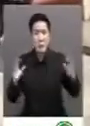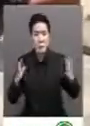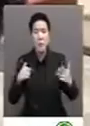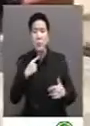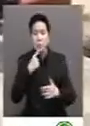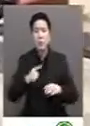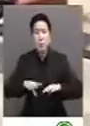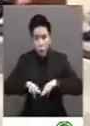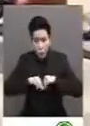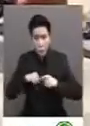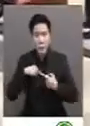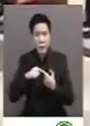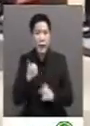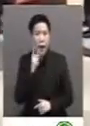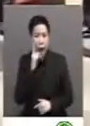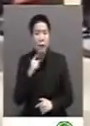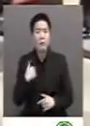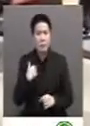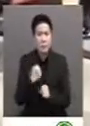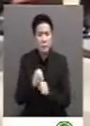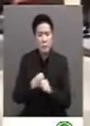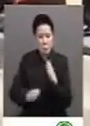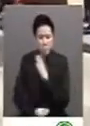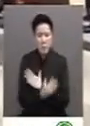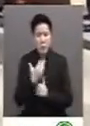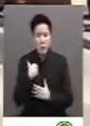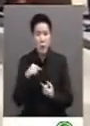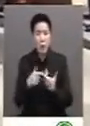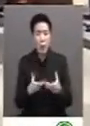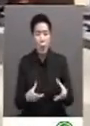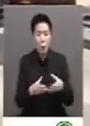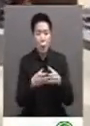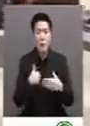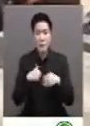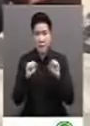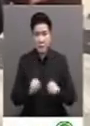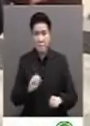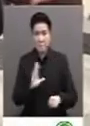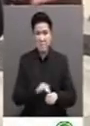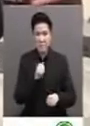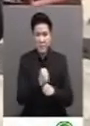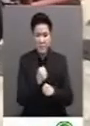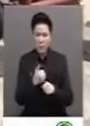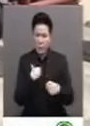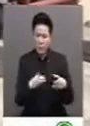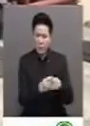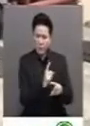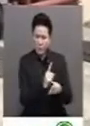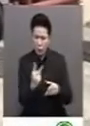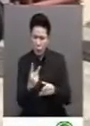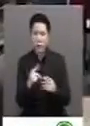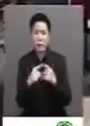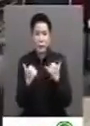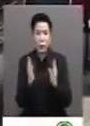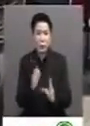อมรับว่าการสายข่าวมีความเป็นไปได้มีการรายงานถึงกลุ่มที่มีขีดความสามารถก่อเหตุได้ 1-2 กลุ่มขณะนี้